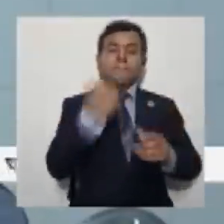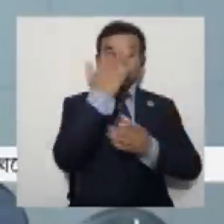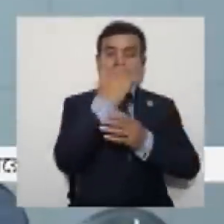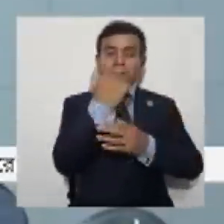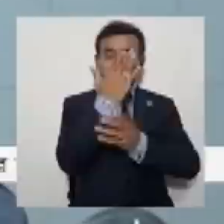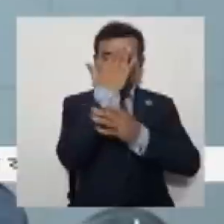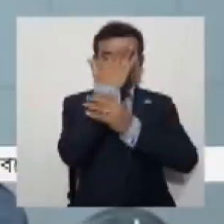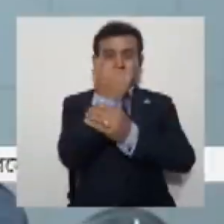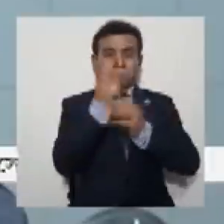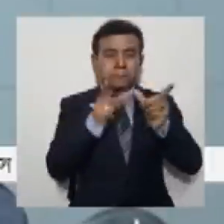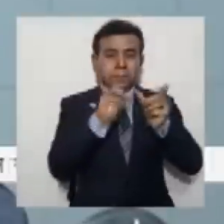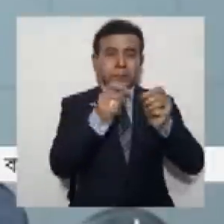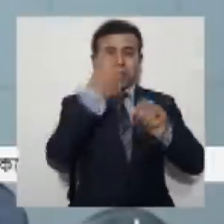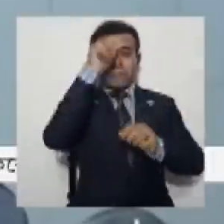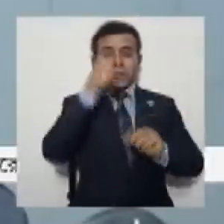ধরব। বাংলাদেশে